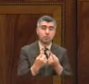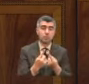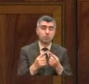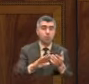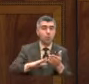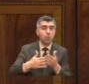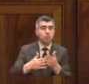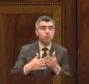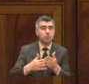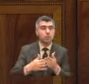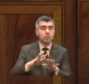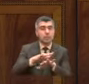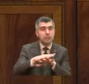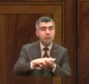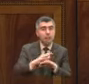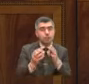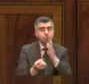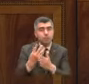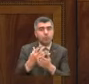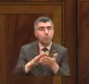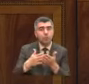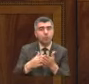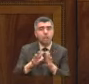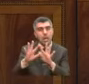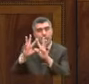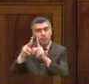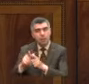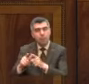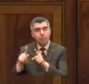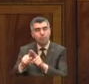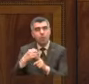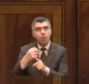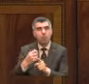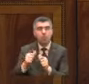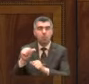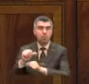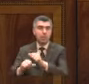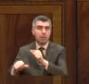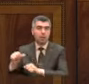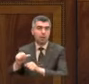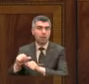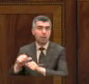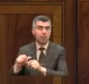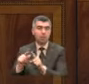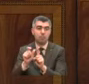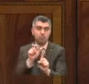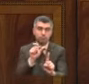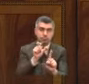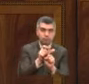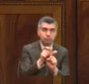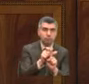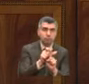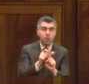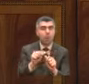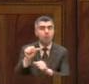مرشيكا، بورقراك تحول كبير، ومشينا كتحصى جميع هذه المناطق باش يمكن لها أن تتحول، أولاً أن تحمى، وثانياً أن تتحول